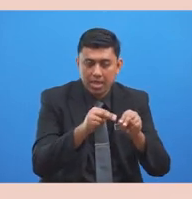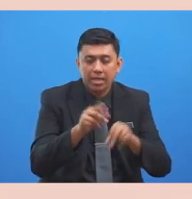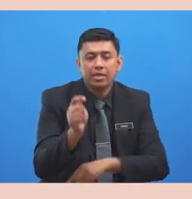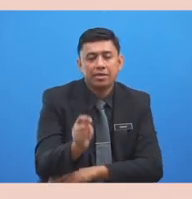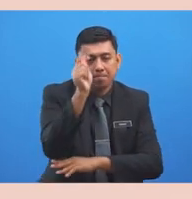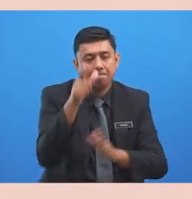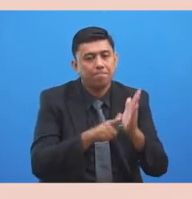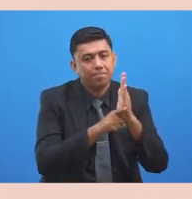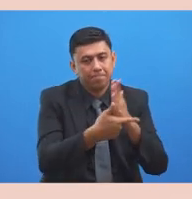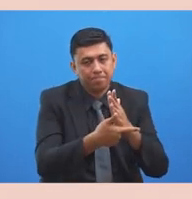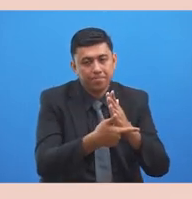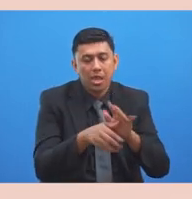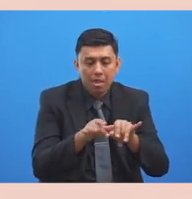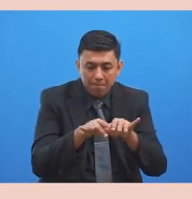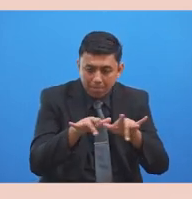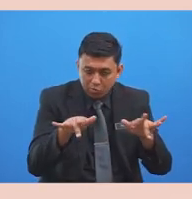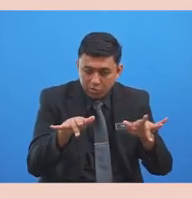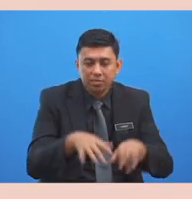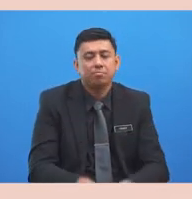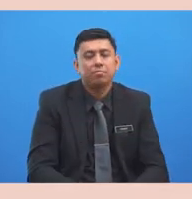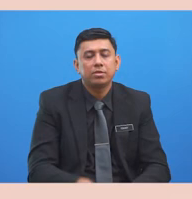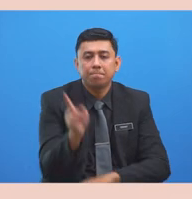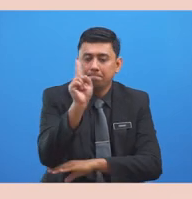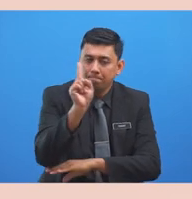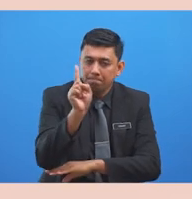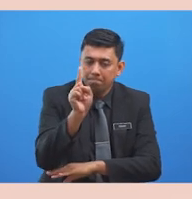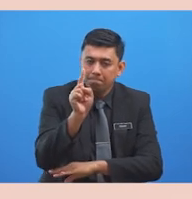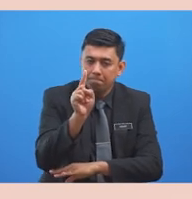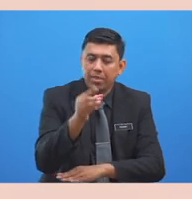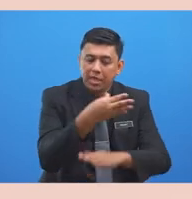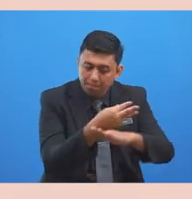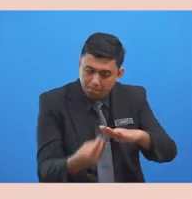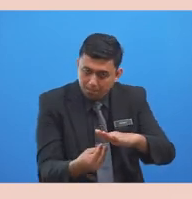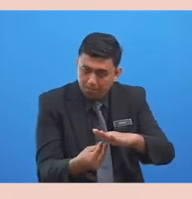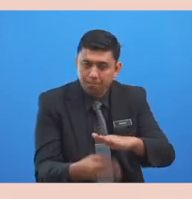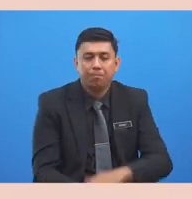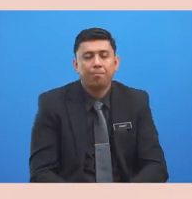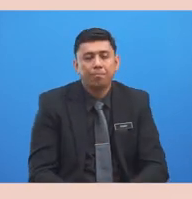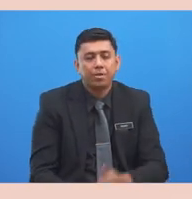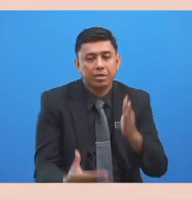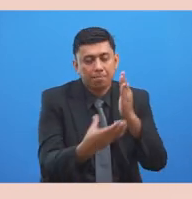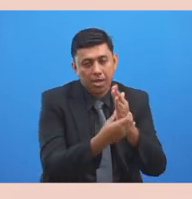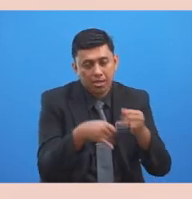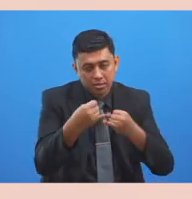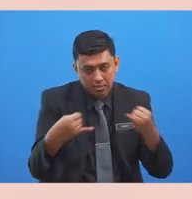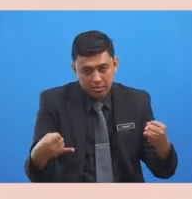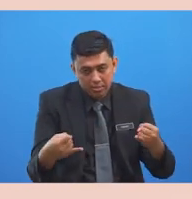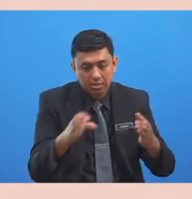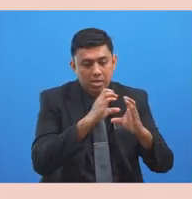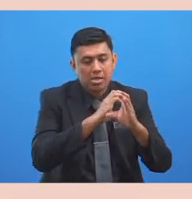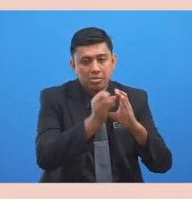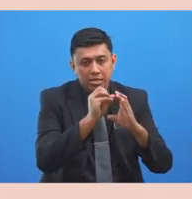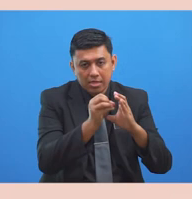tinggi melalui papan kekunci di mana input ini akan memegang jenis